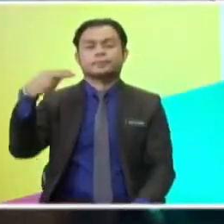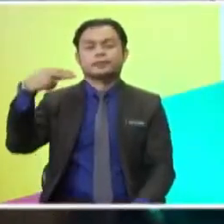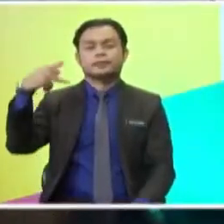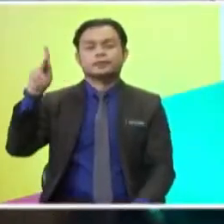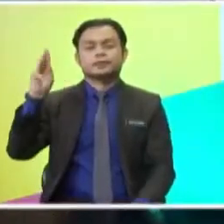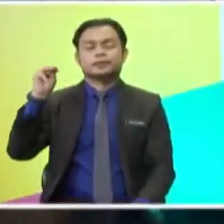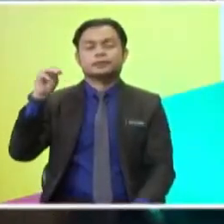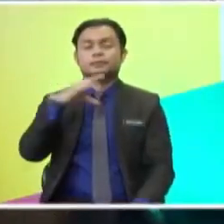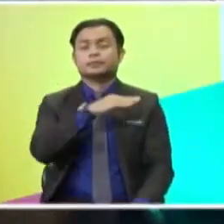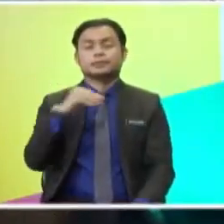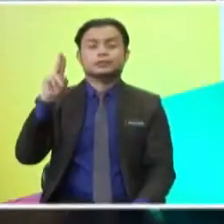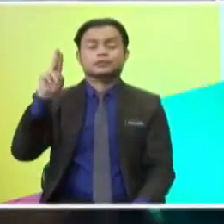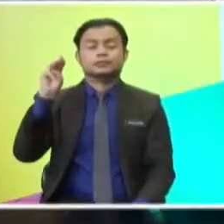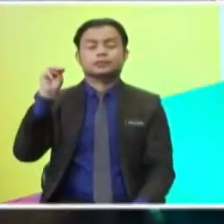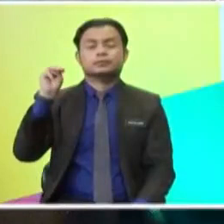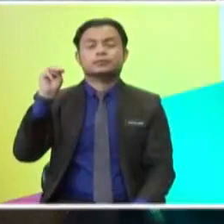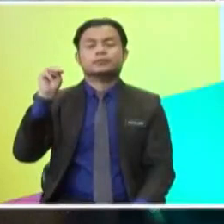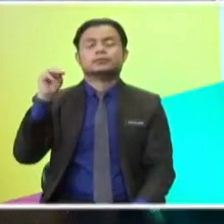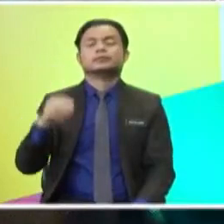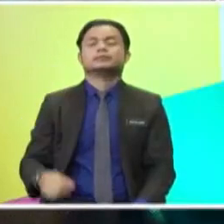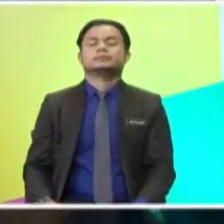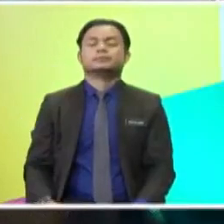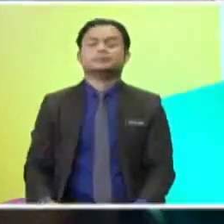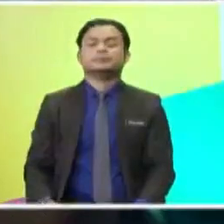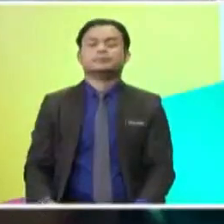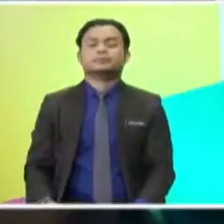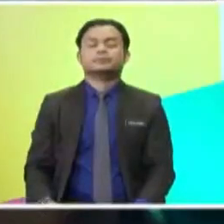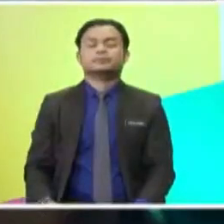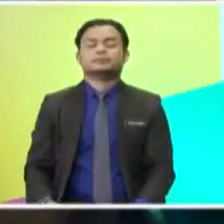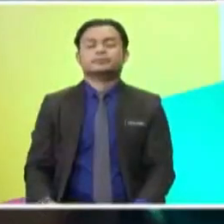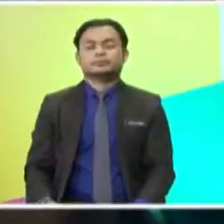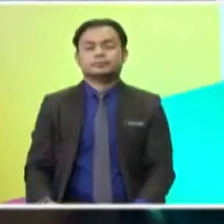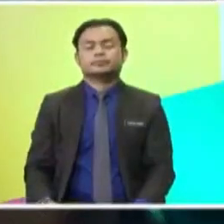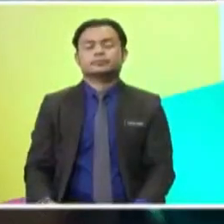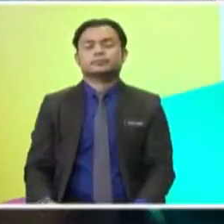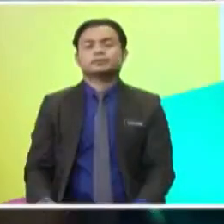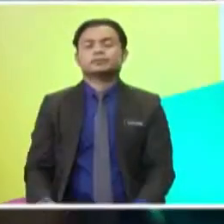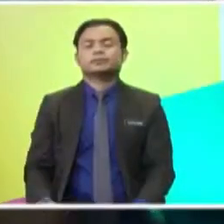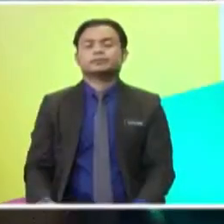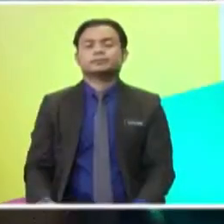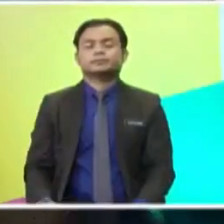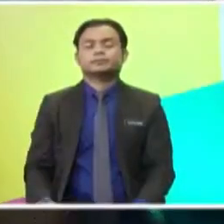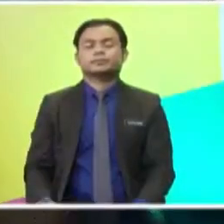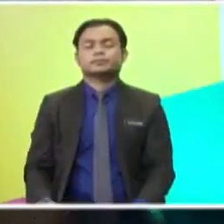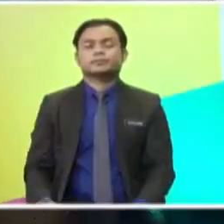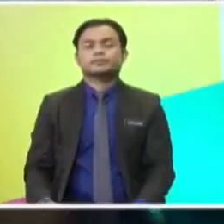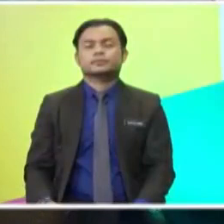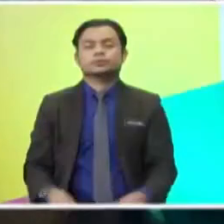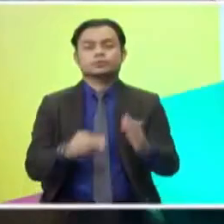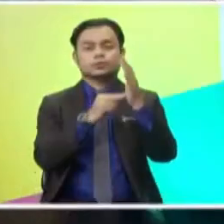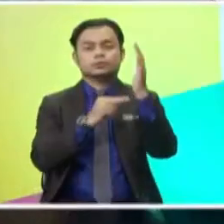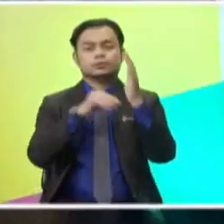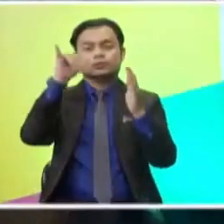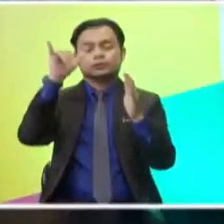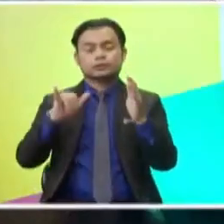ULM? HKM ialah Hukum Kanun Melaka, ULM ialah Undang-Undang Laut Melaka, iaitu sumber yang digunakan